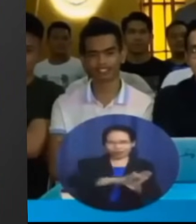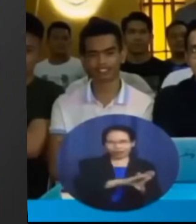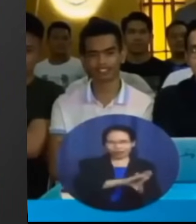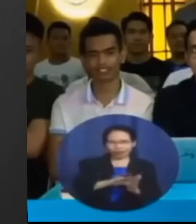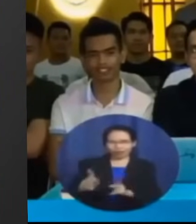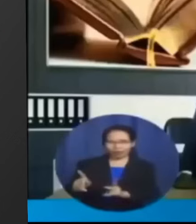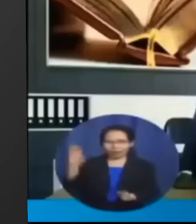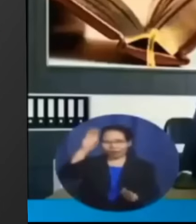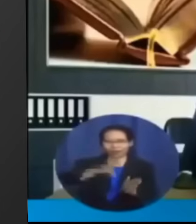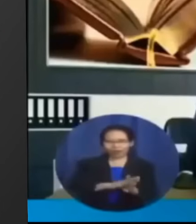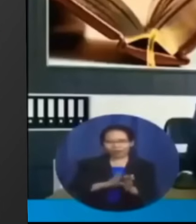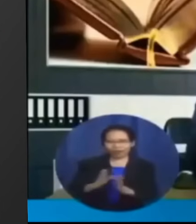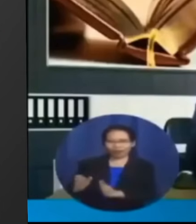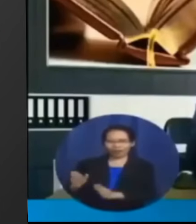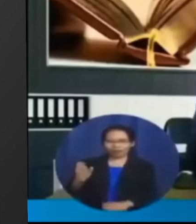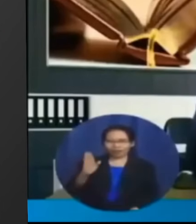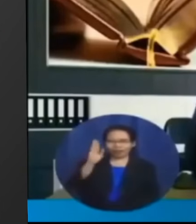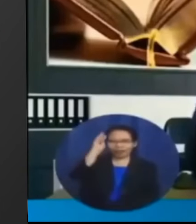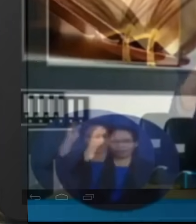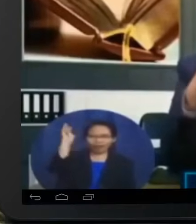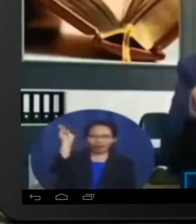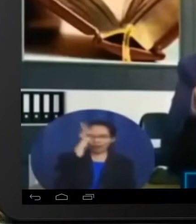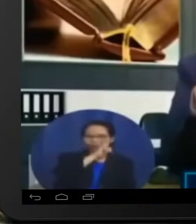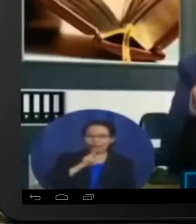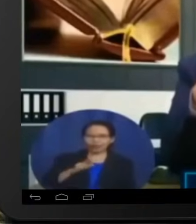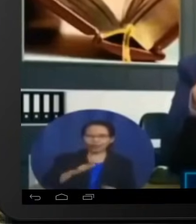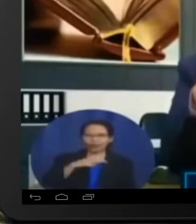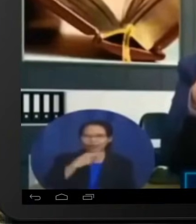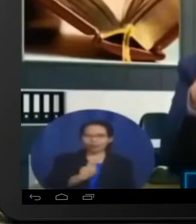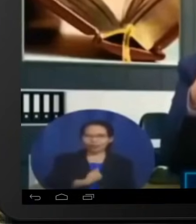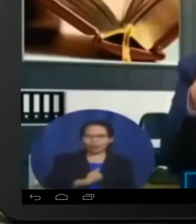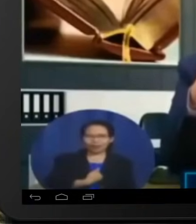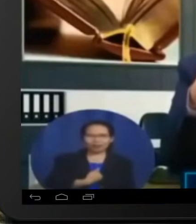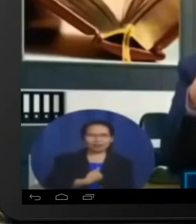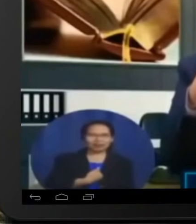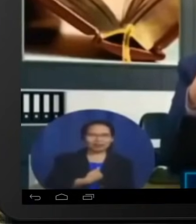namin, eh, siya ang maganda lalaki, hindi ako.